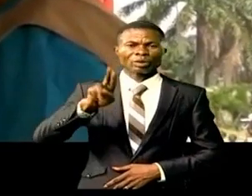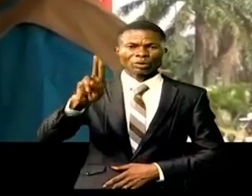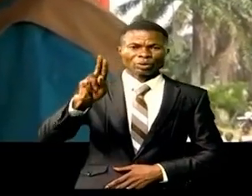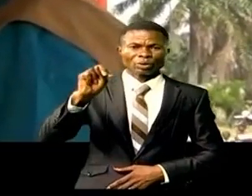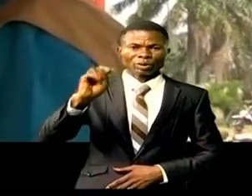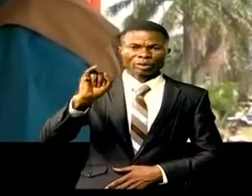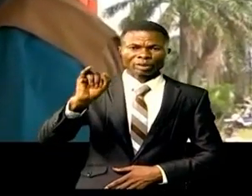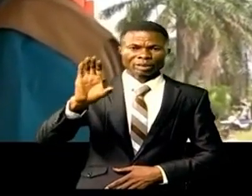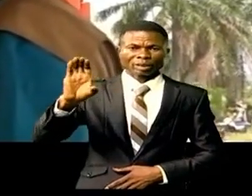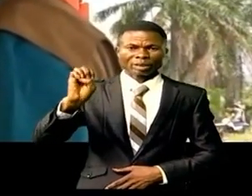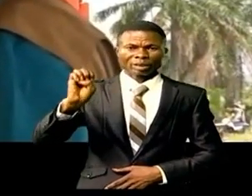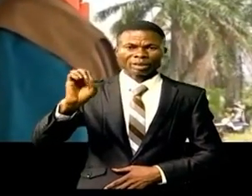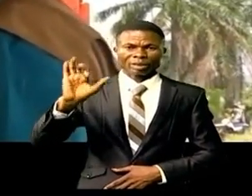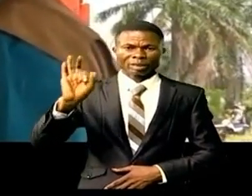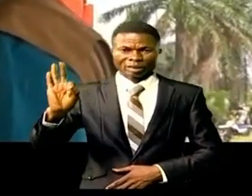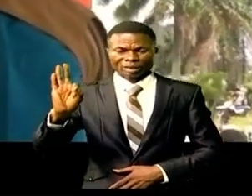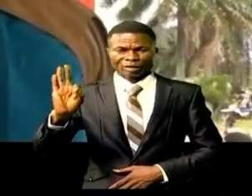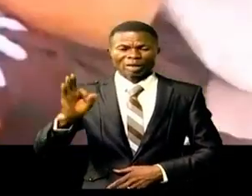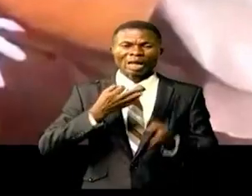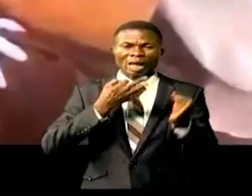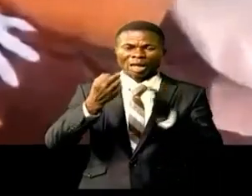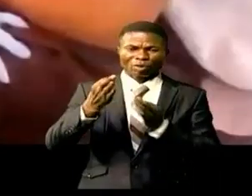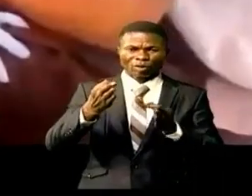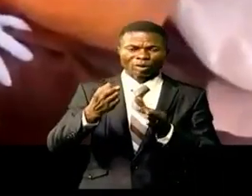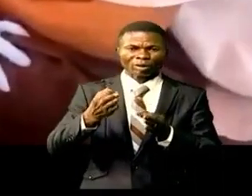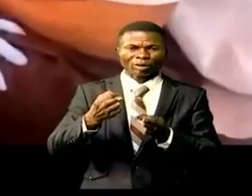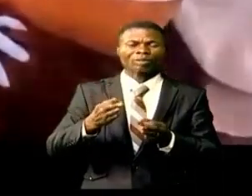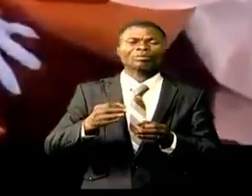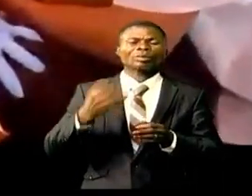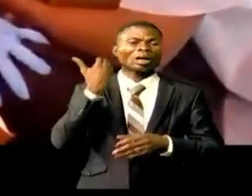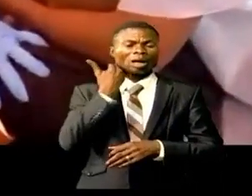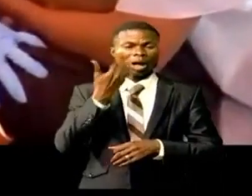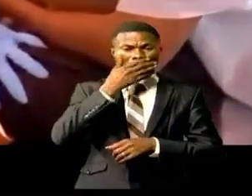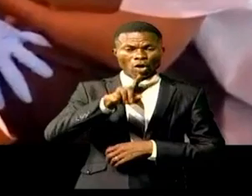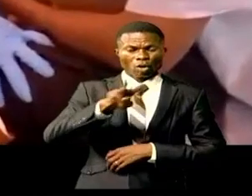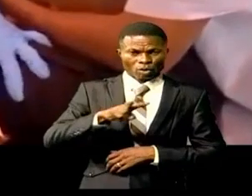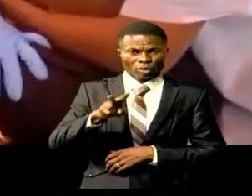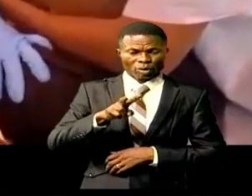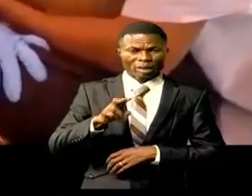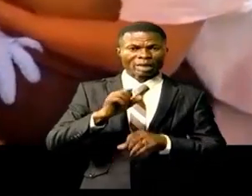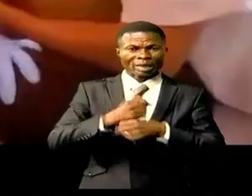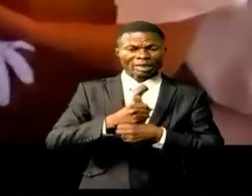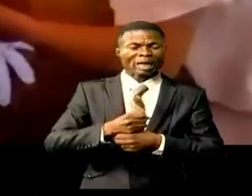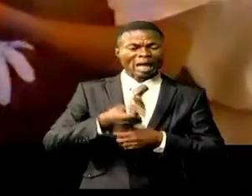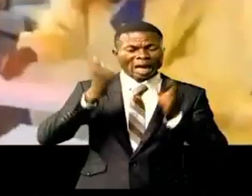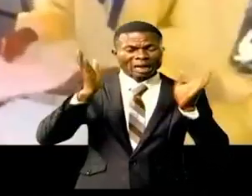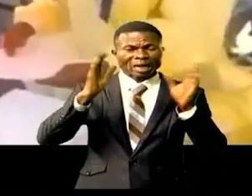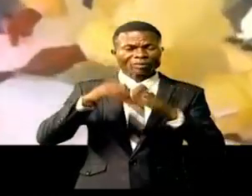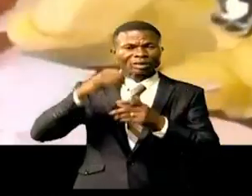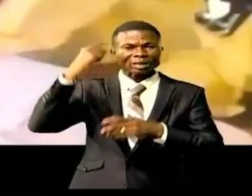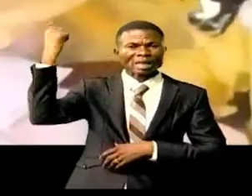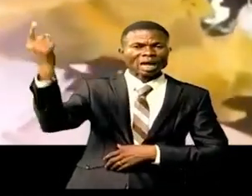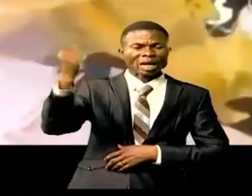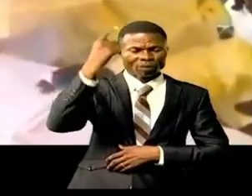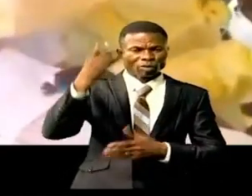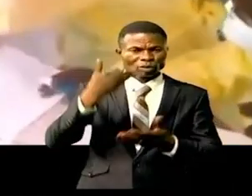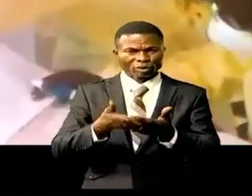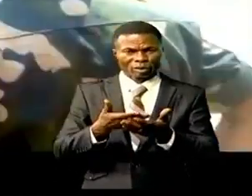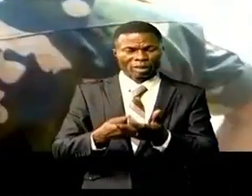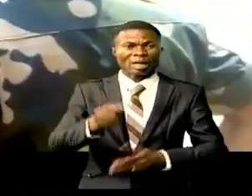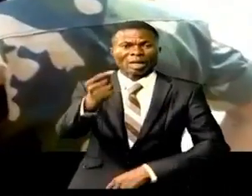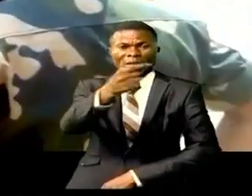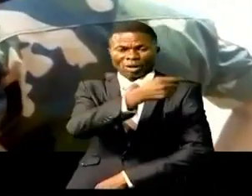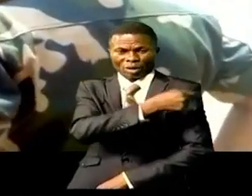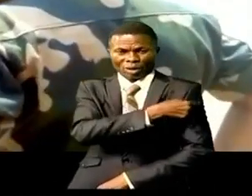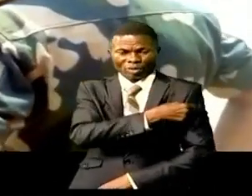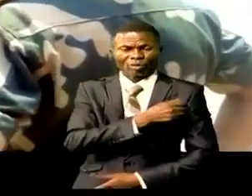docteur Jody Ngimbi, a souligné que la COVID-19 constitue une crise mondiale inédite. Ce vaccin